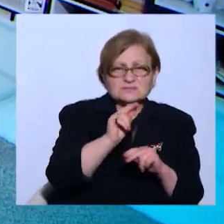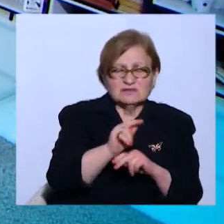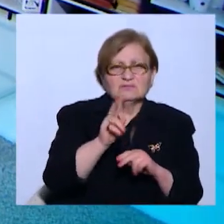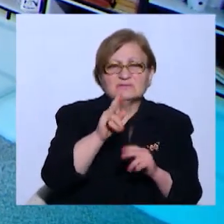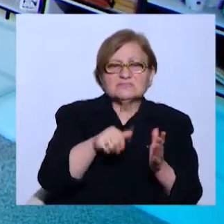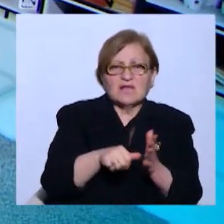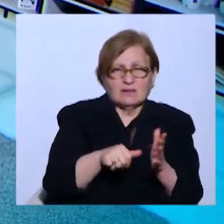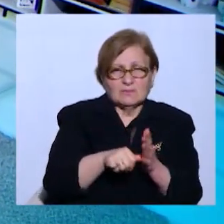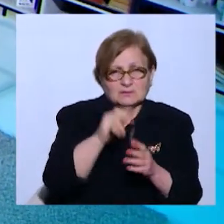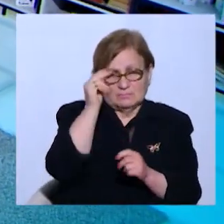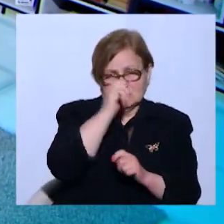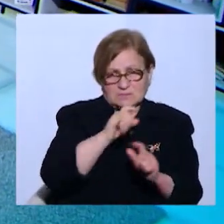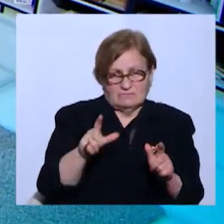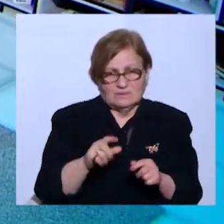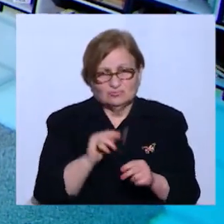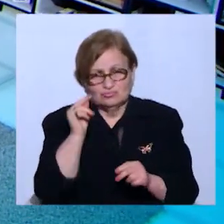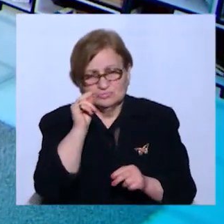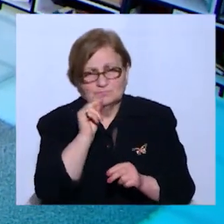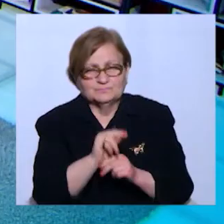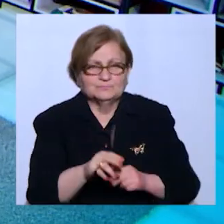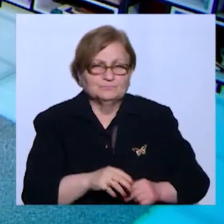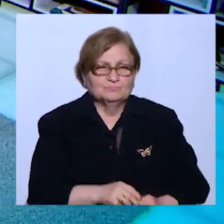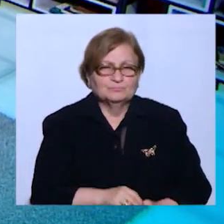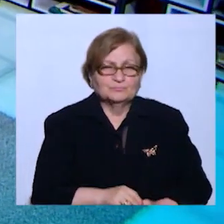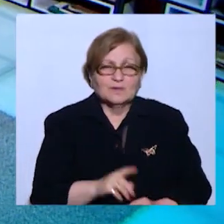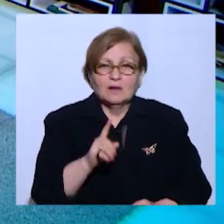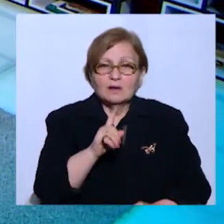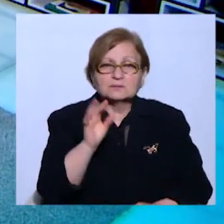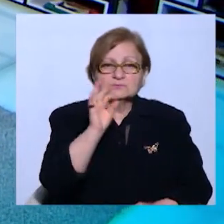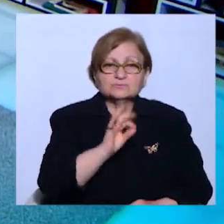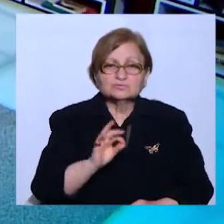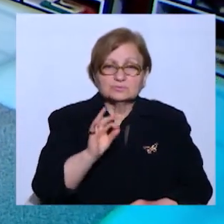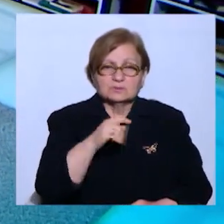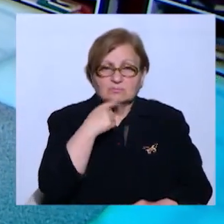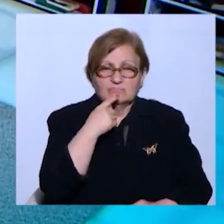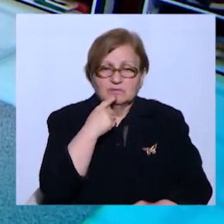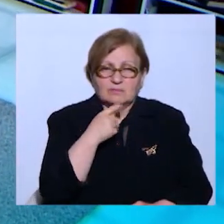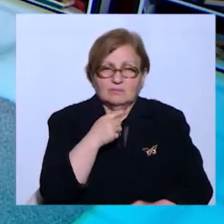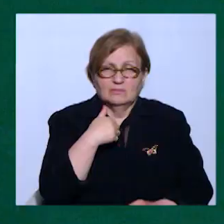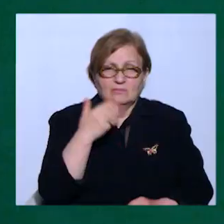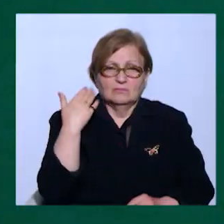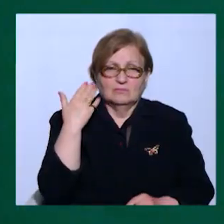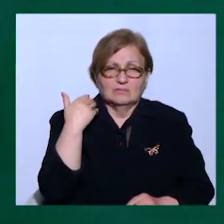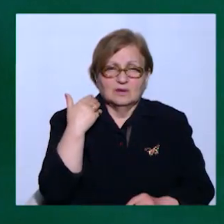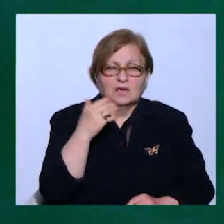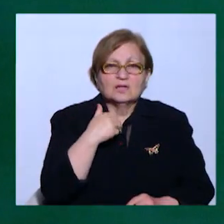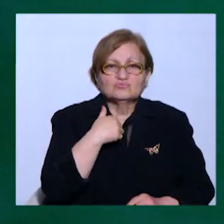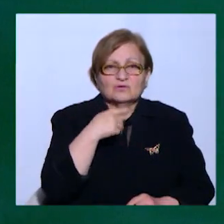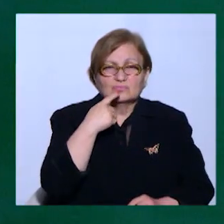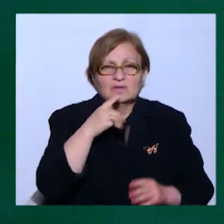გეხმარება სწავლაში. მაშ რაზე მაქვს ახლა ლაპარაკი? წინა გაკოცეზე ჩვენ თქვით სს უჯ